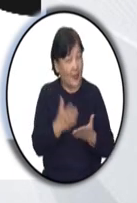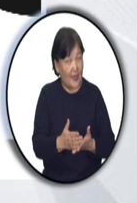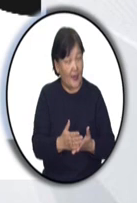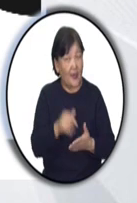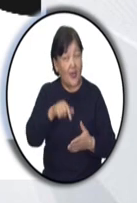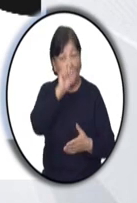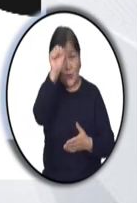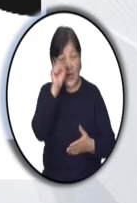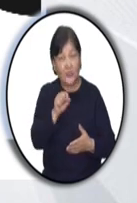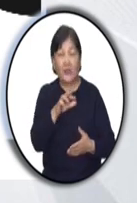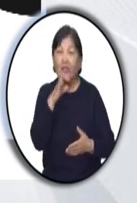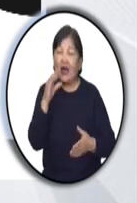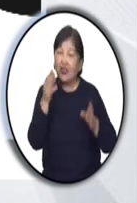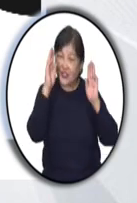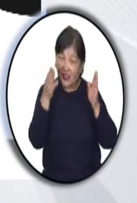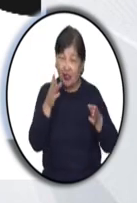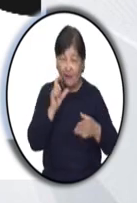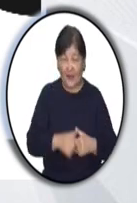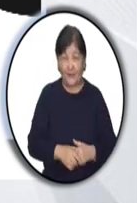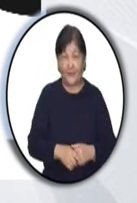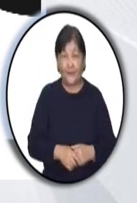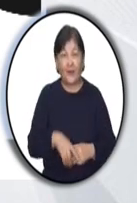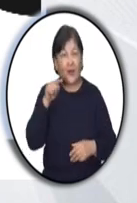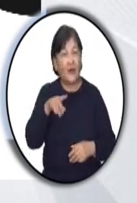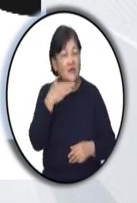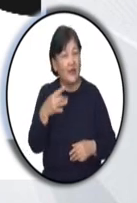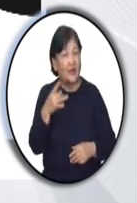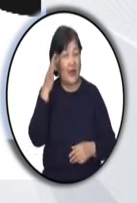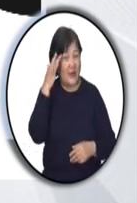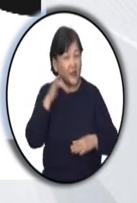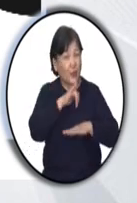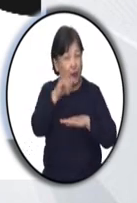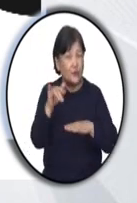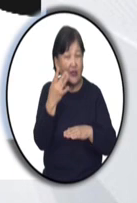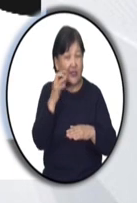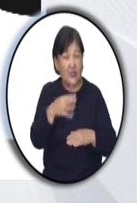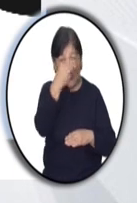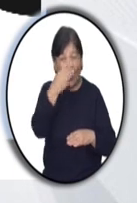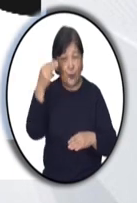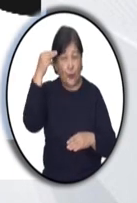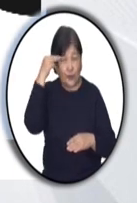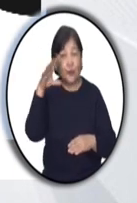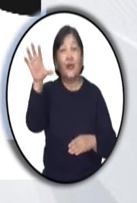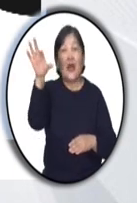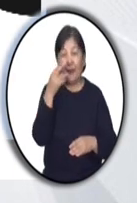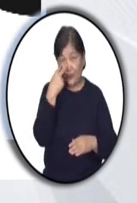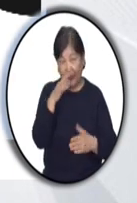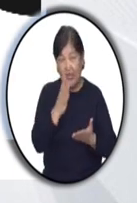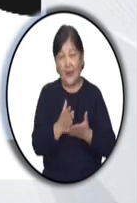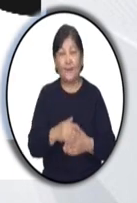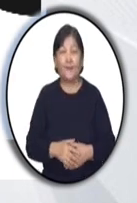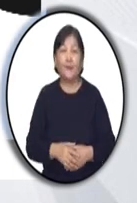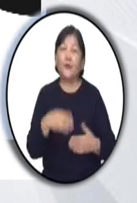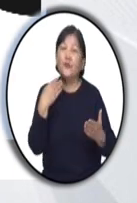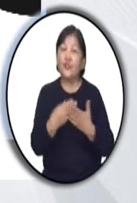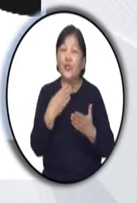сүрэг үр дагавартай байна. За тэгвэл энэ асуудлыг ер нь яаж шийдэх юм бэлээ? А энэ талаар одоо гадны орнуудын зарим